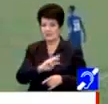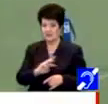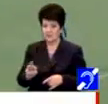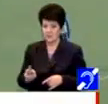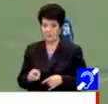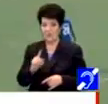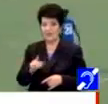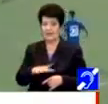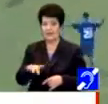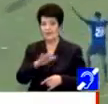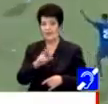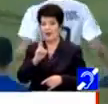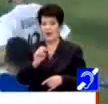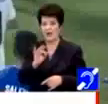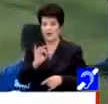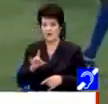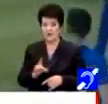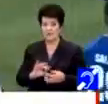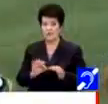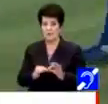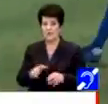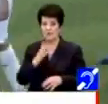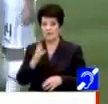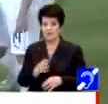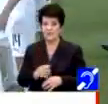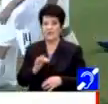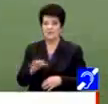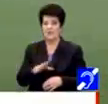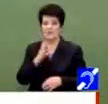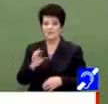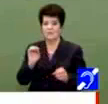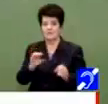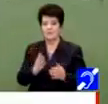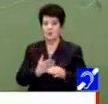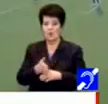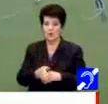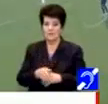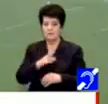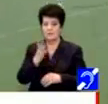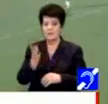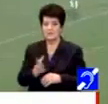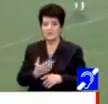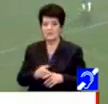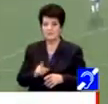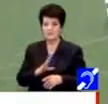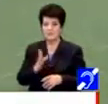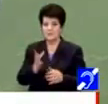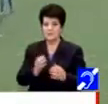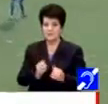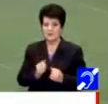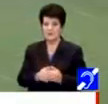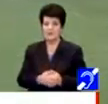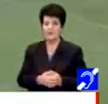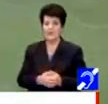un șut din interiorul careului. Soarta gazdelor s-a complicat pe final de repriză. Hassan a fost eliminat și oaspeții au profitat de omul în plus pentru a prelua conducerea prin reușita lui Al